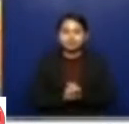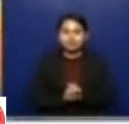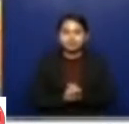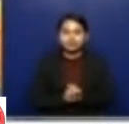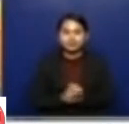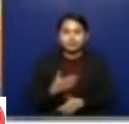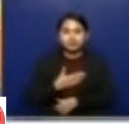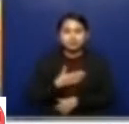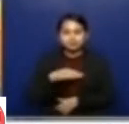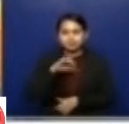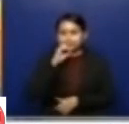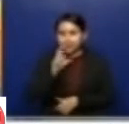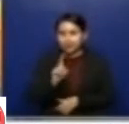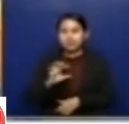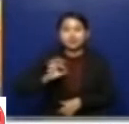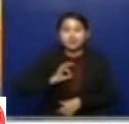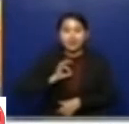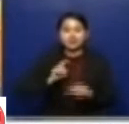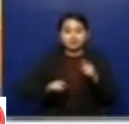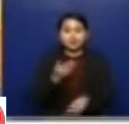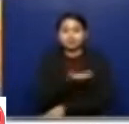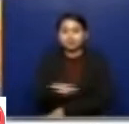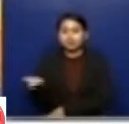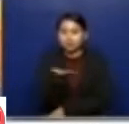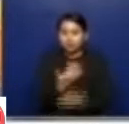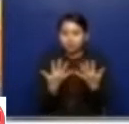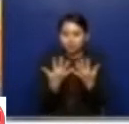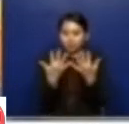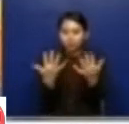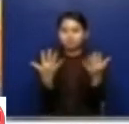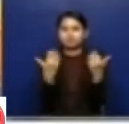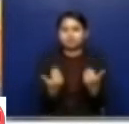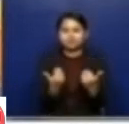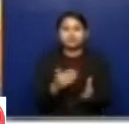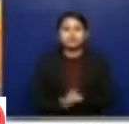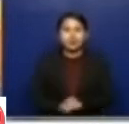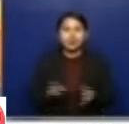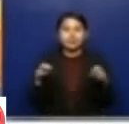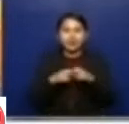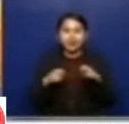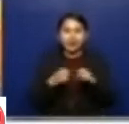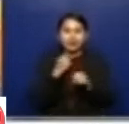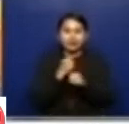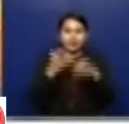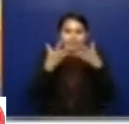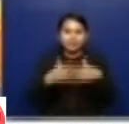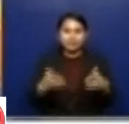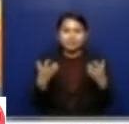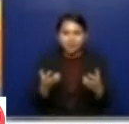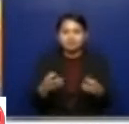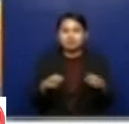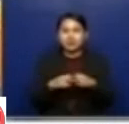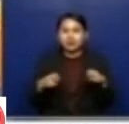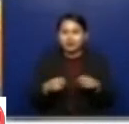คผมต้องกล่าวกับเพื่อนสมาชิกที่อยู่ในที่ประชุมแห่งนี้ว่าปัญหาการทำเหมืองไม่ใช่สิ่งที่ไกลตัวทุกท่